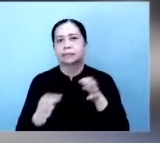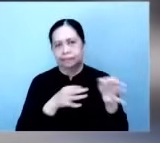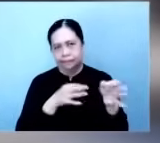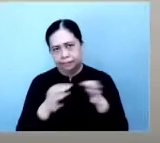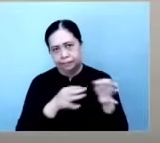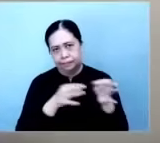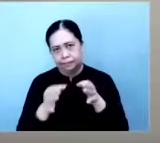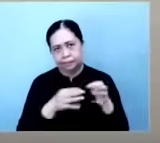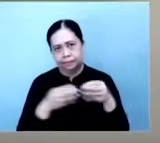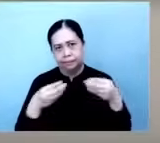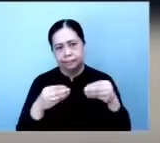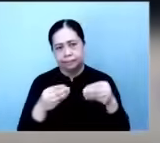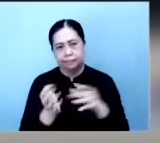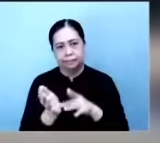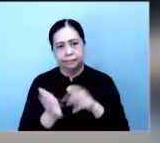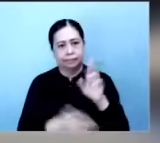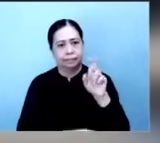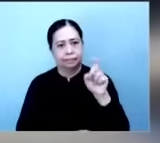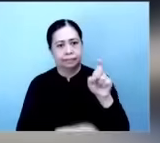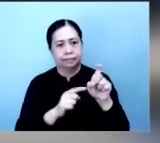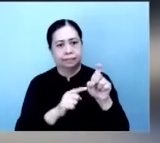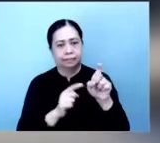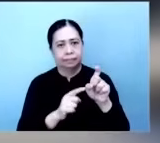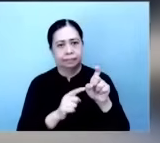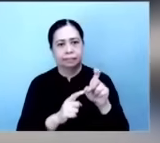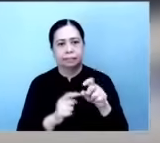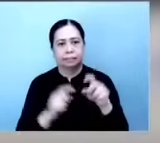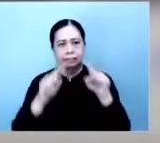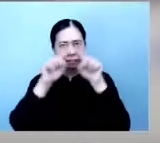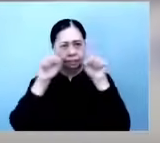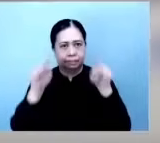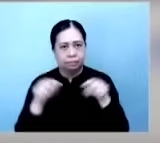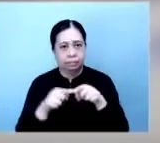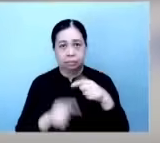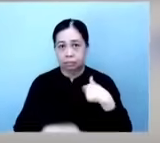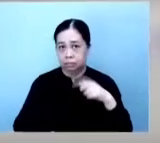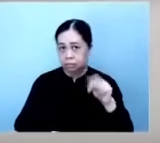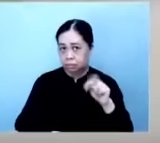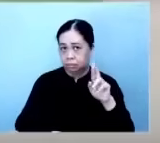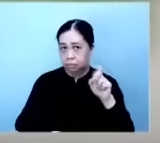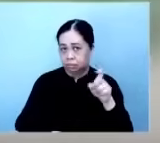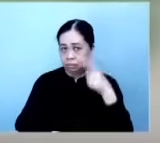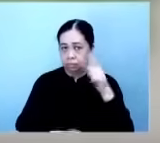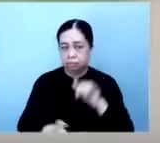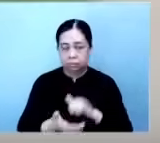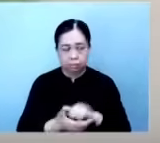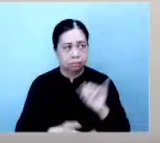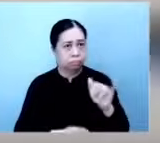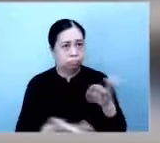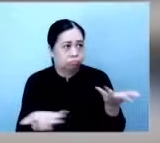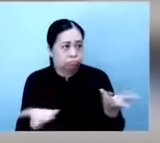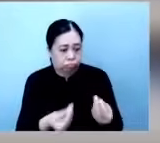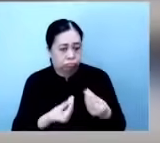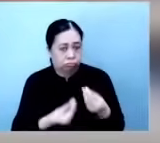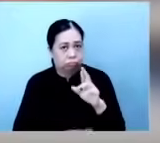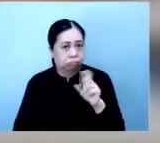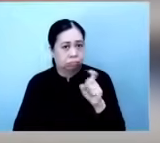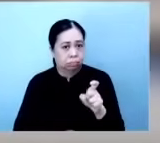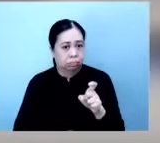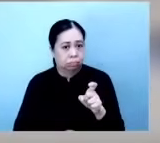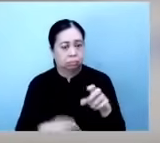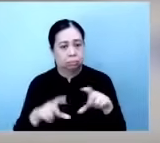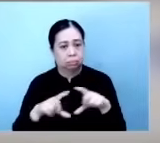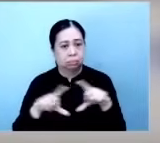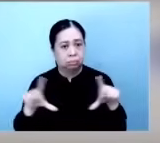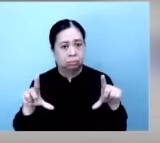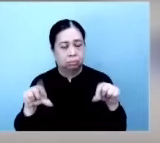pharmacist. RX means prescription. So I need a prescription for that. So you have no RX? If no RX, then